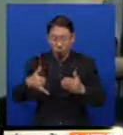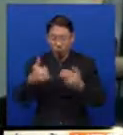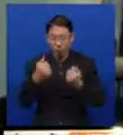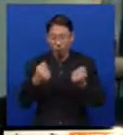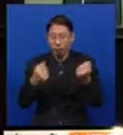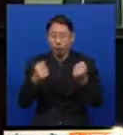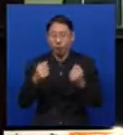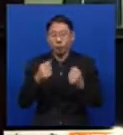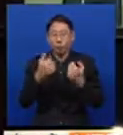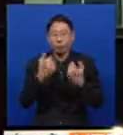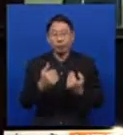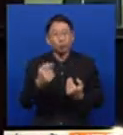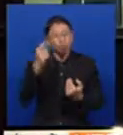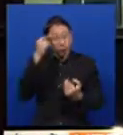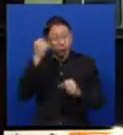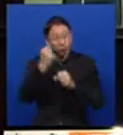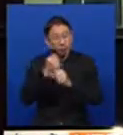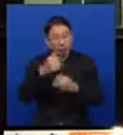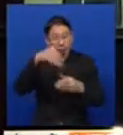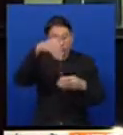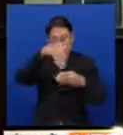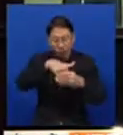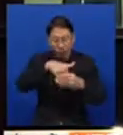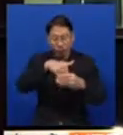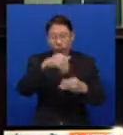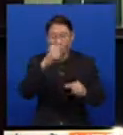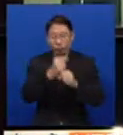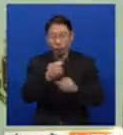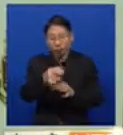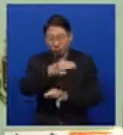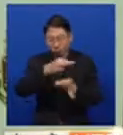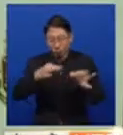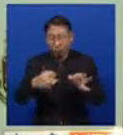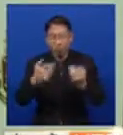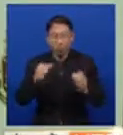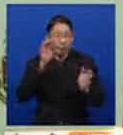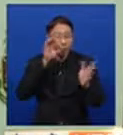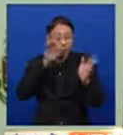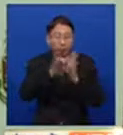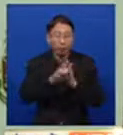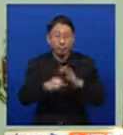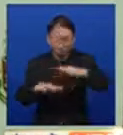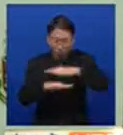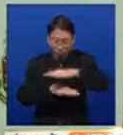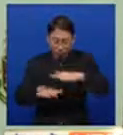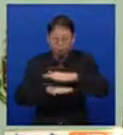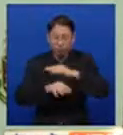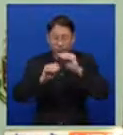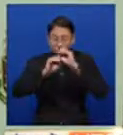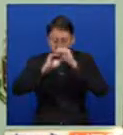อาญาอ่าเนื่องจากว่ามีการเสียบบัตรแทนกันแล้วก็มีภาพที่ปรากฏเป็นหลักฐานชัดเจนด้วยค่ะ